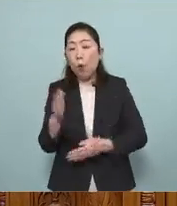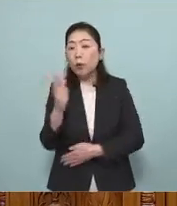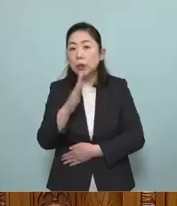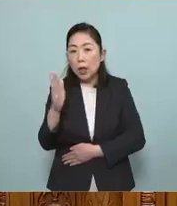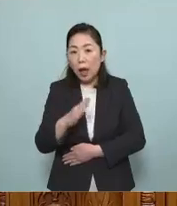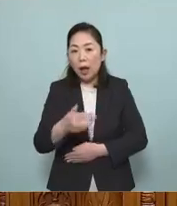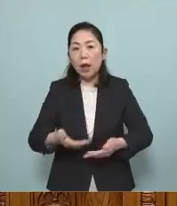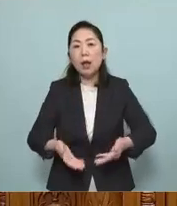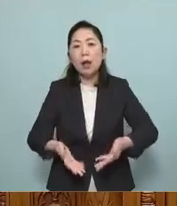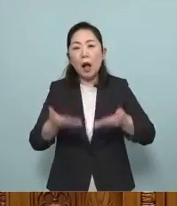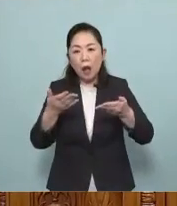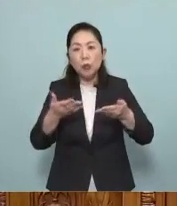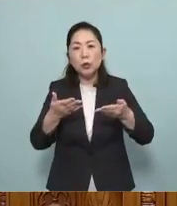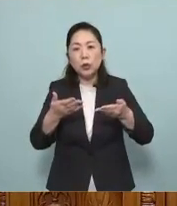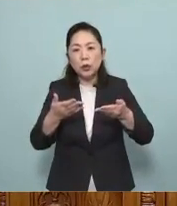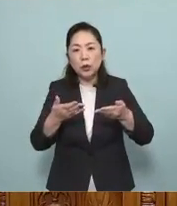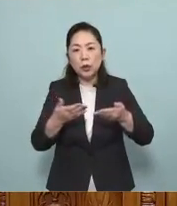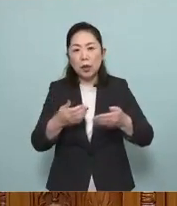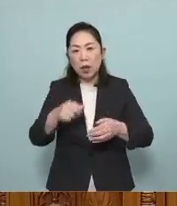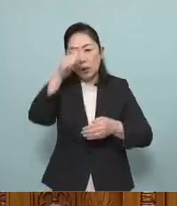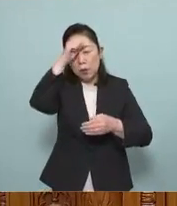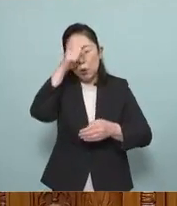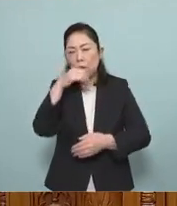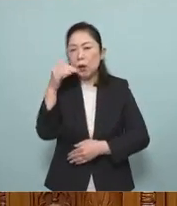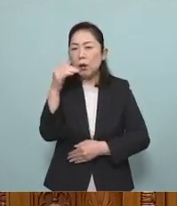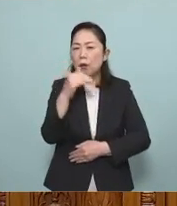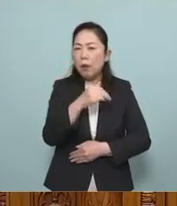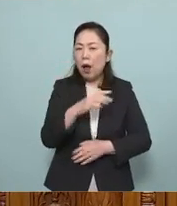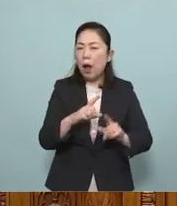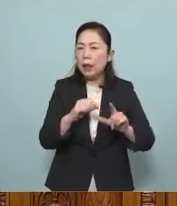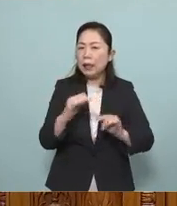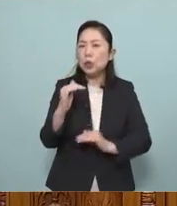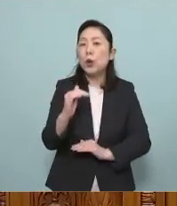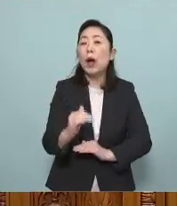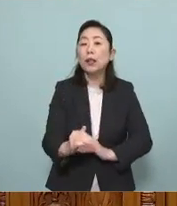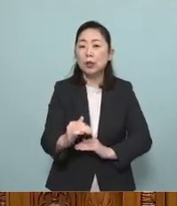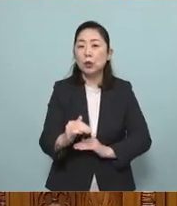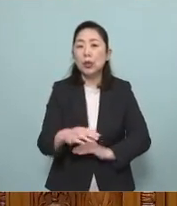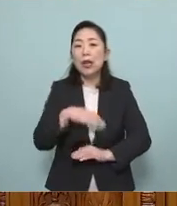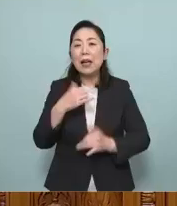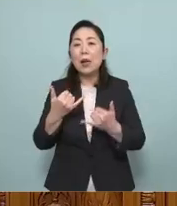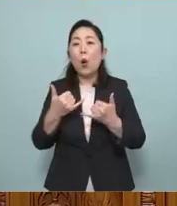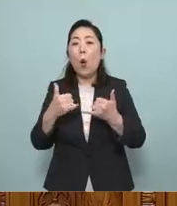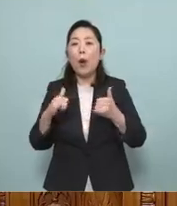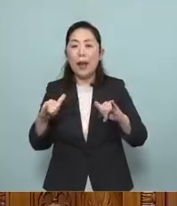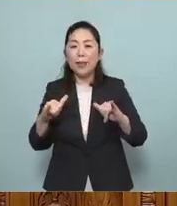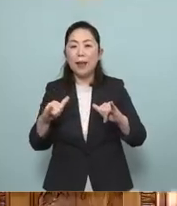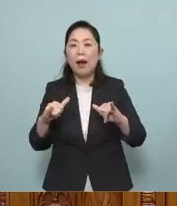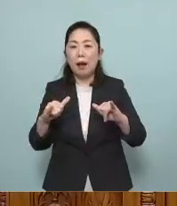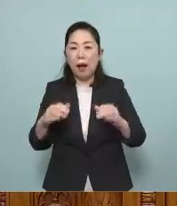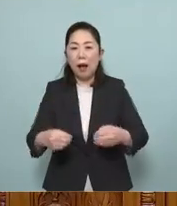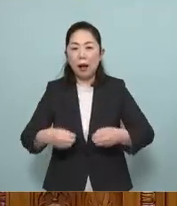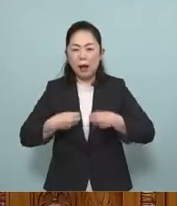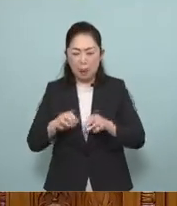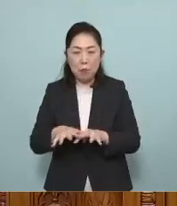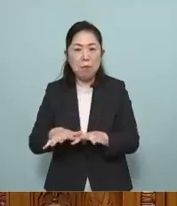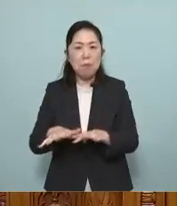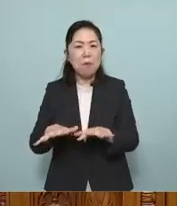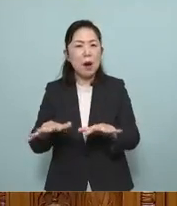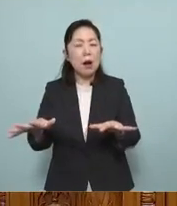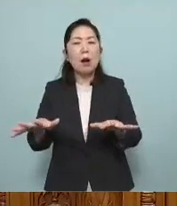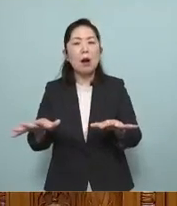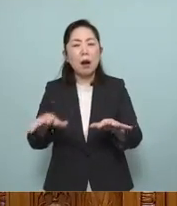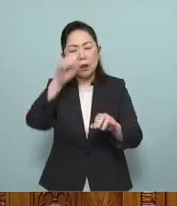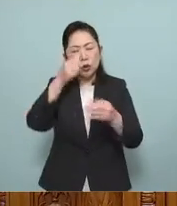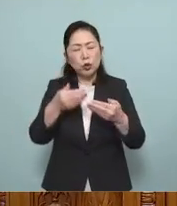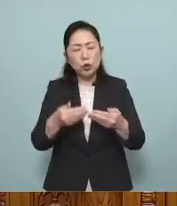症化率は低い可能性が高い。高齢者等で急速に感染が広がると、重症